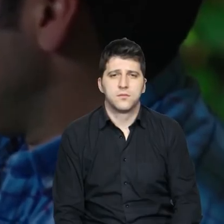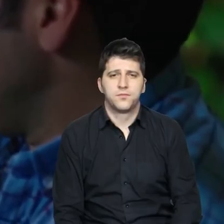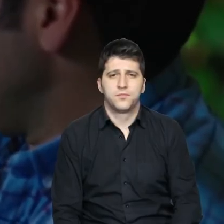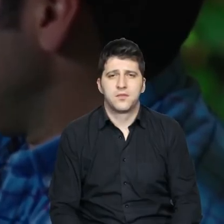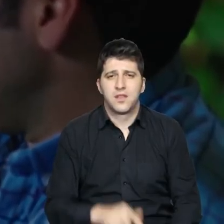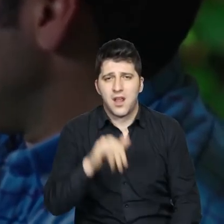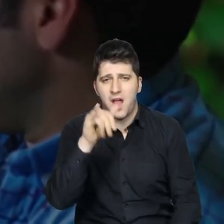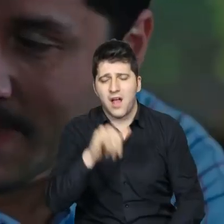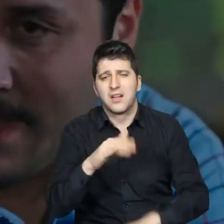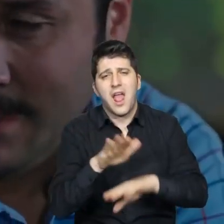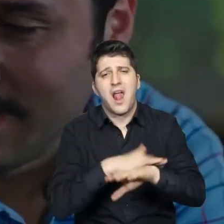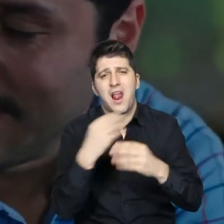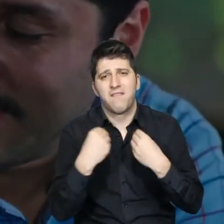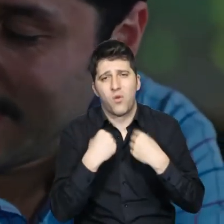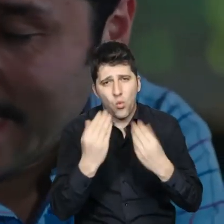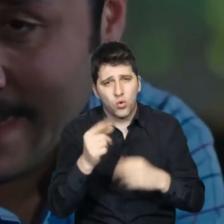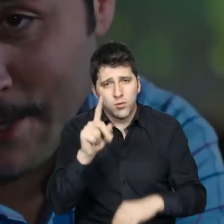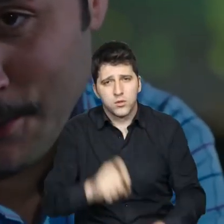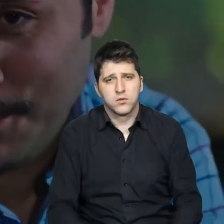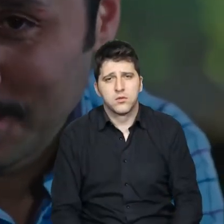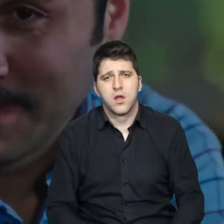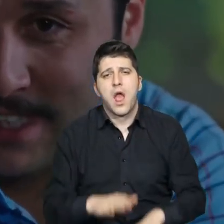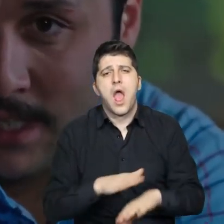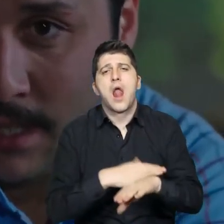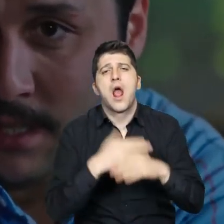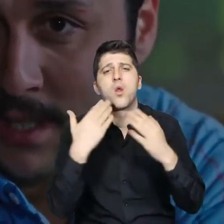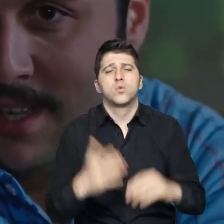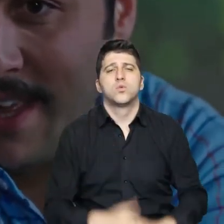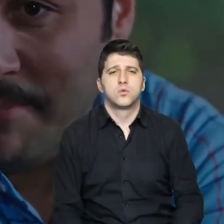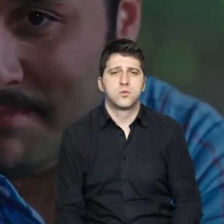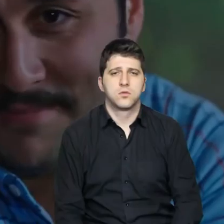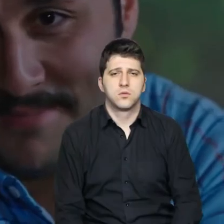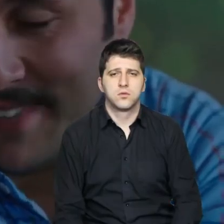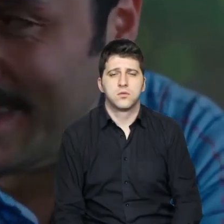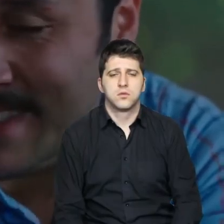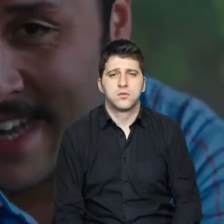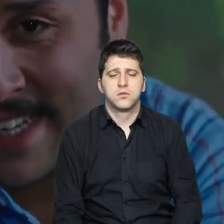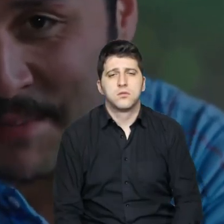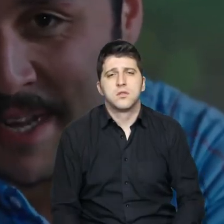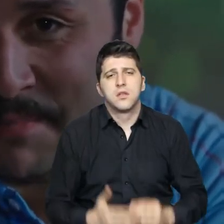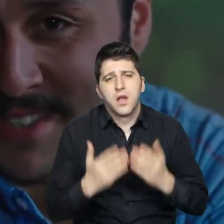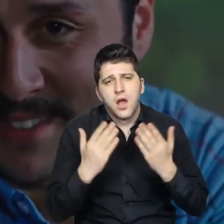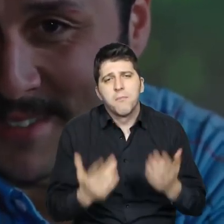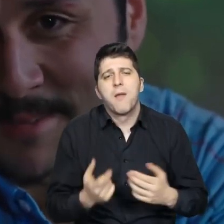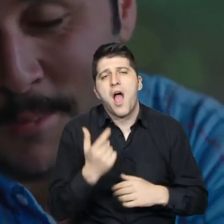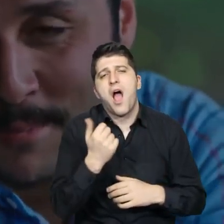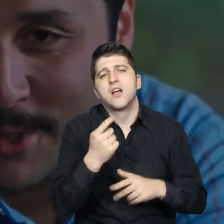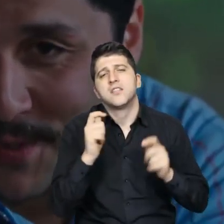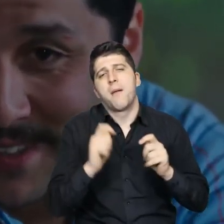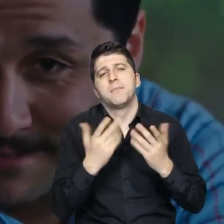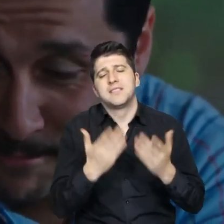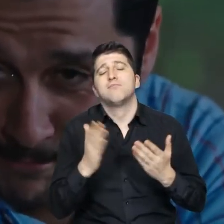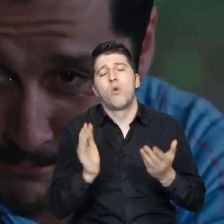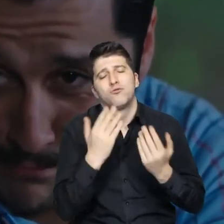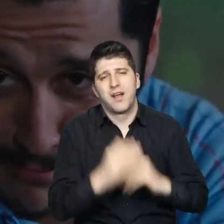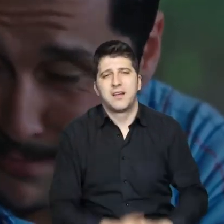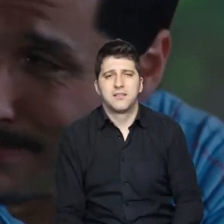Hakkını helal et, olur mu? Helal olsun. Hem az bile yapmışsın. Boş